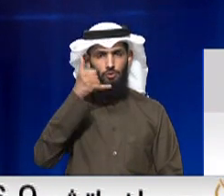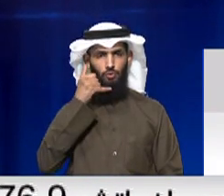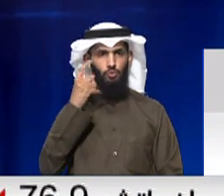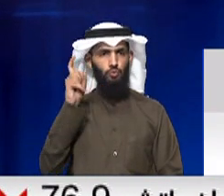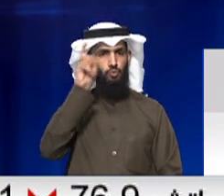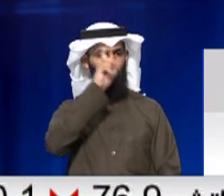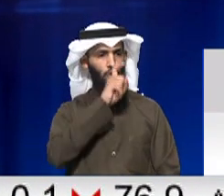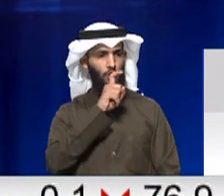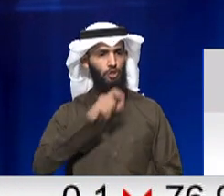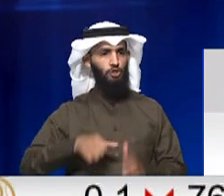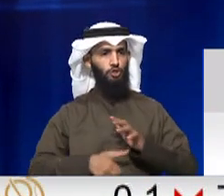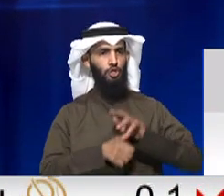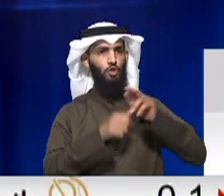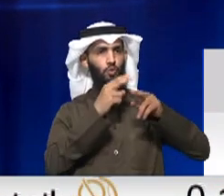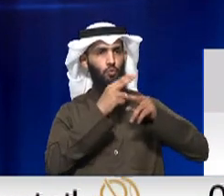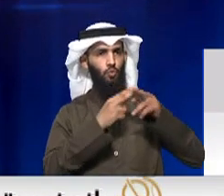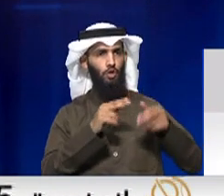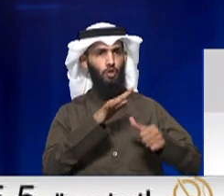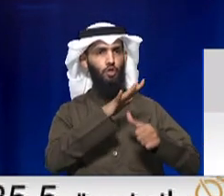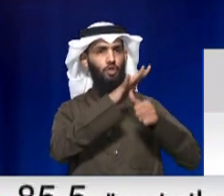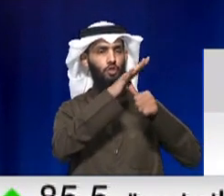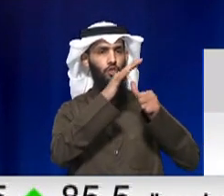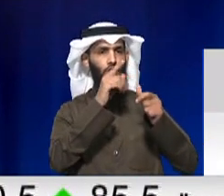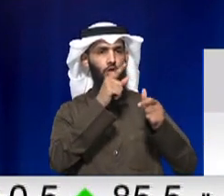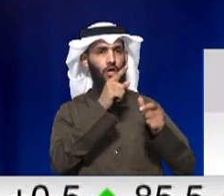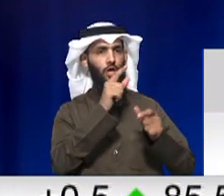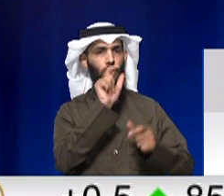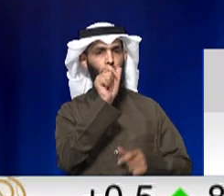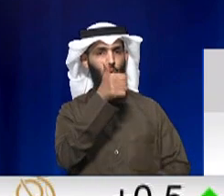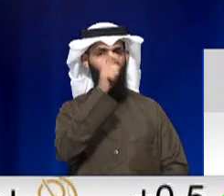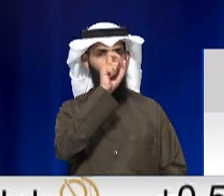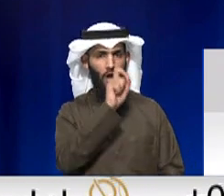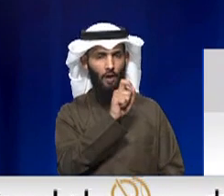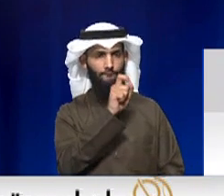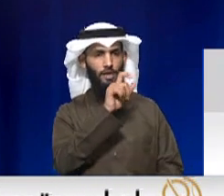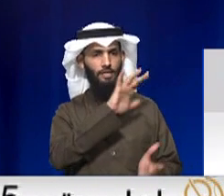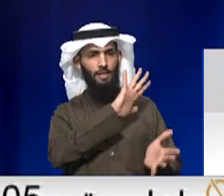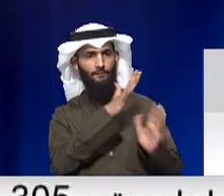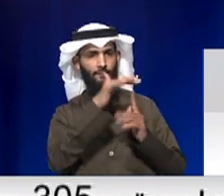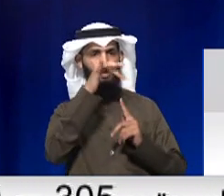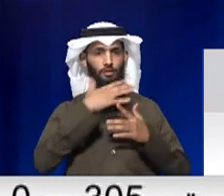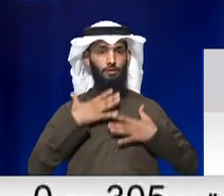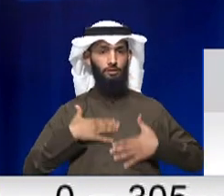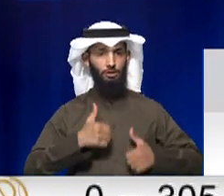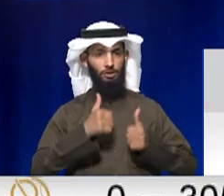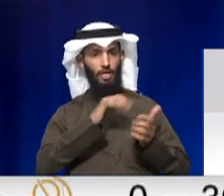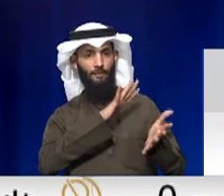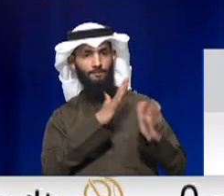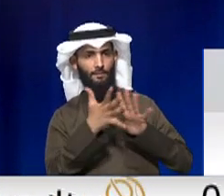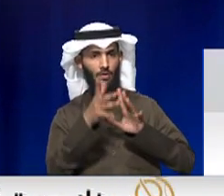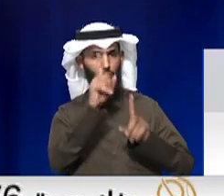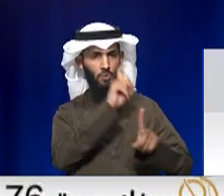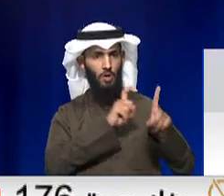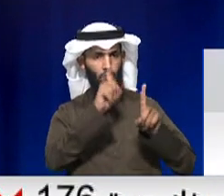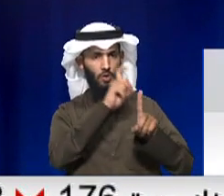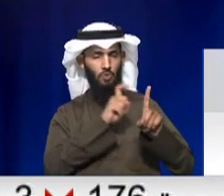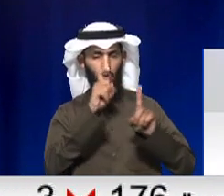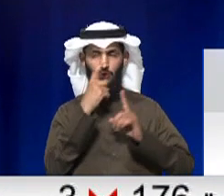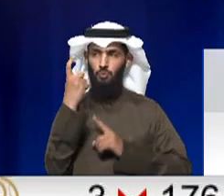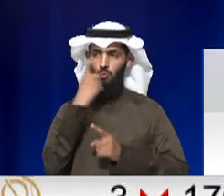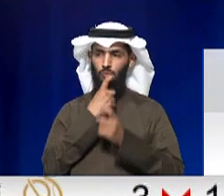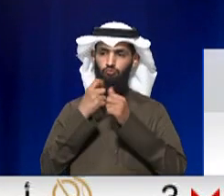على صحه حضره صاحب السمو امير البلاد الشيخ نواف الاحمد الجابر الصباح حفظه الله ورعاه متمنيا